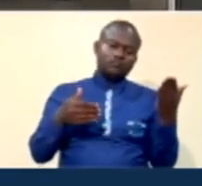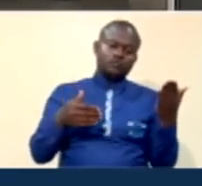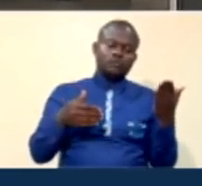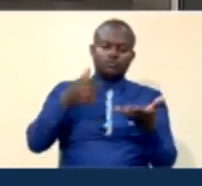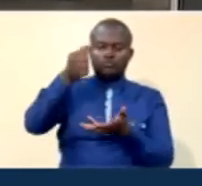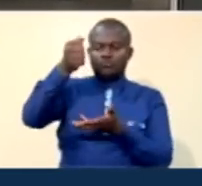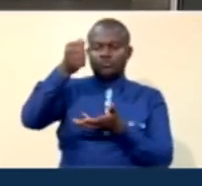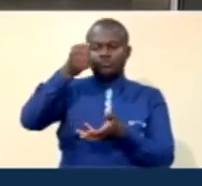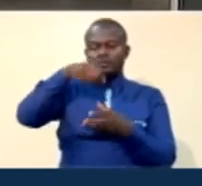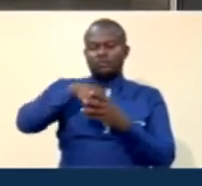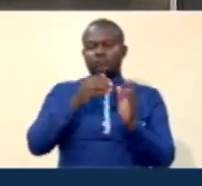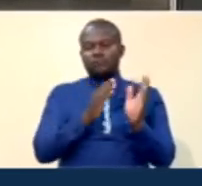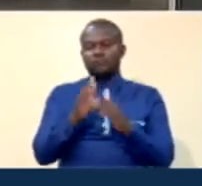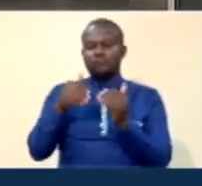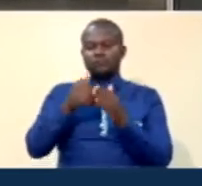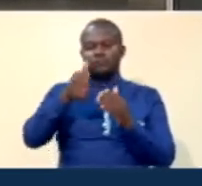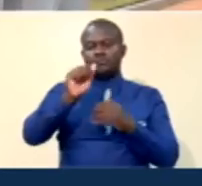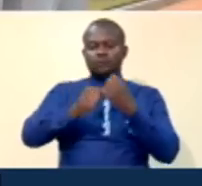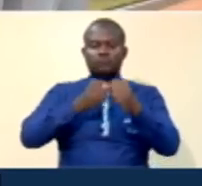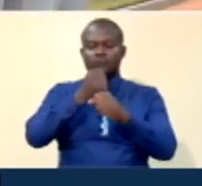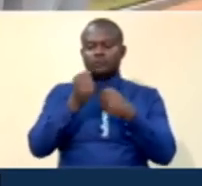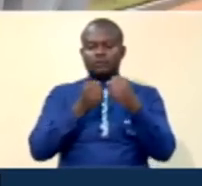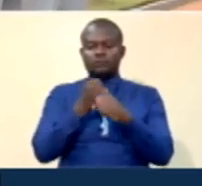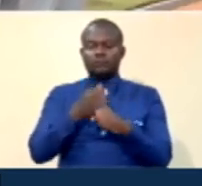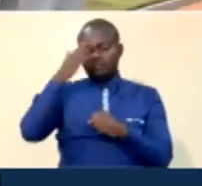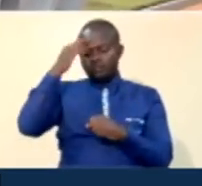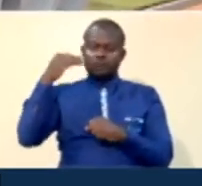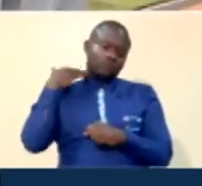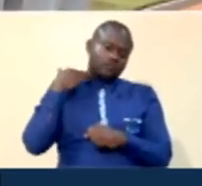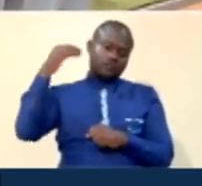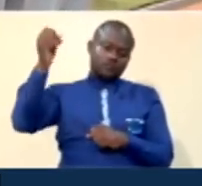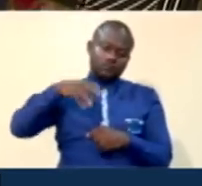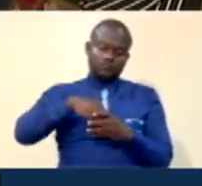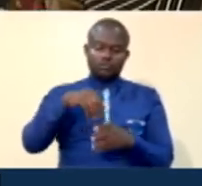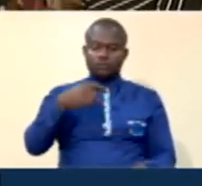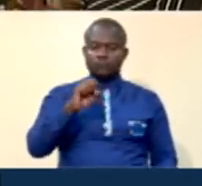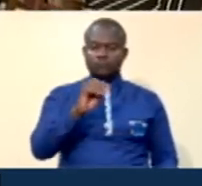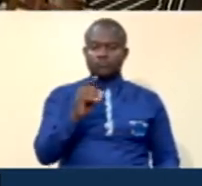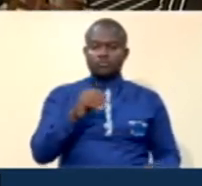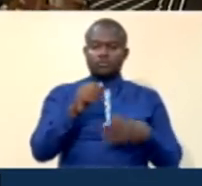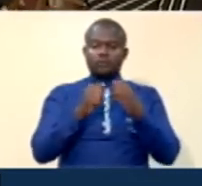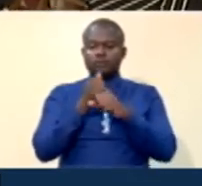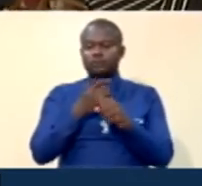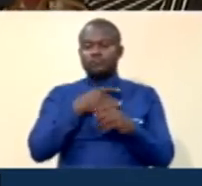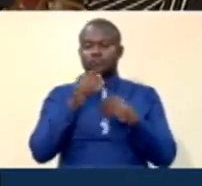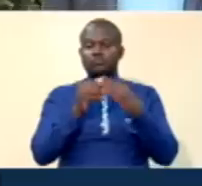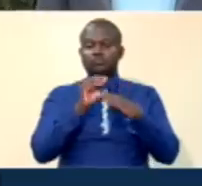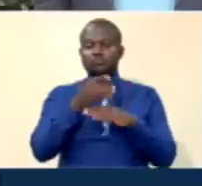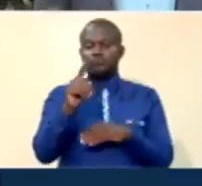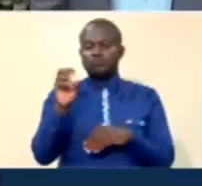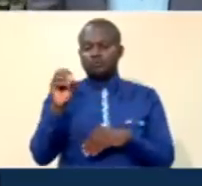bije mu igenabikorwa rya buri mwaka. Urwibutso rwa Jenoside rwa Kigali ku Gisozi buri mwaka rusurwa n'abantu barenga